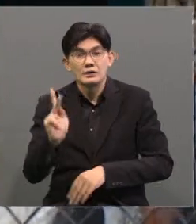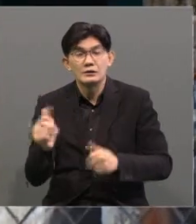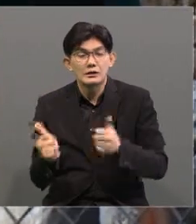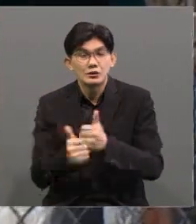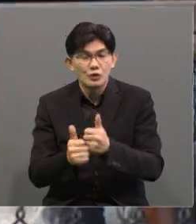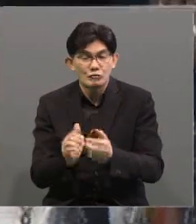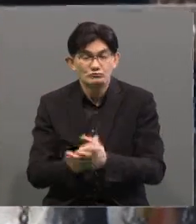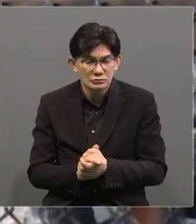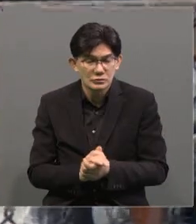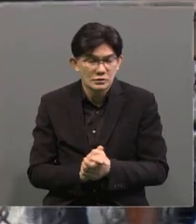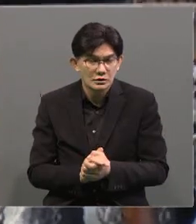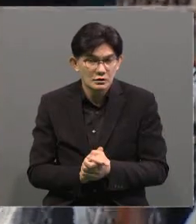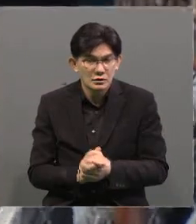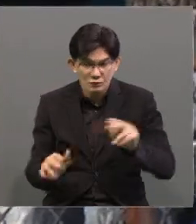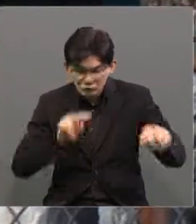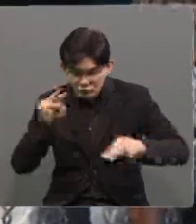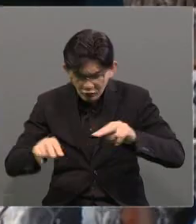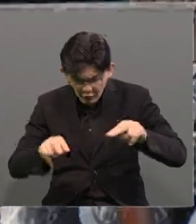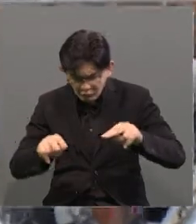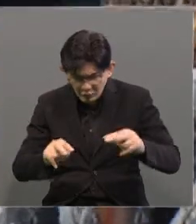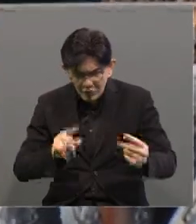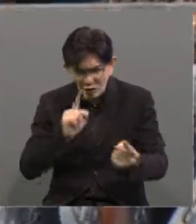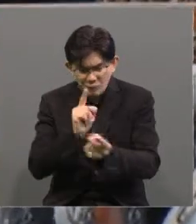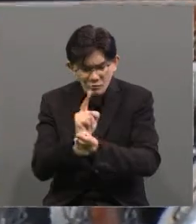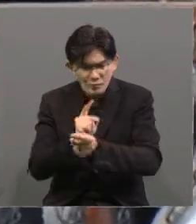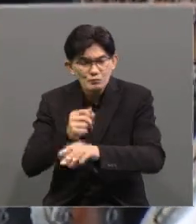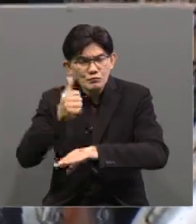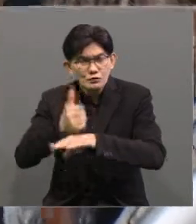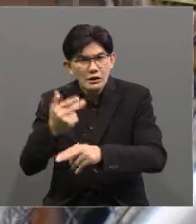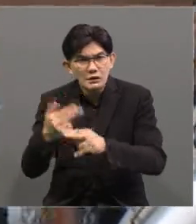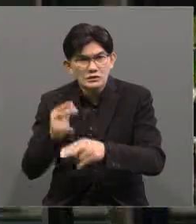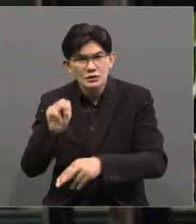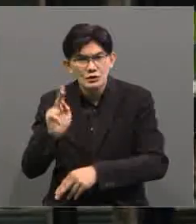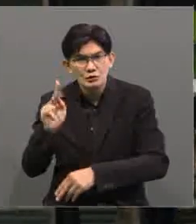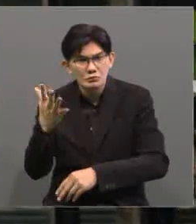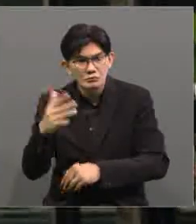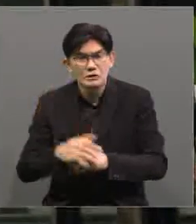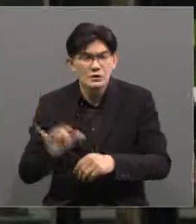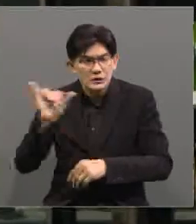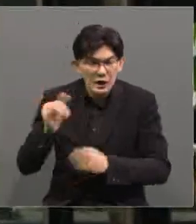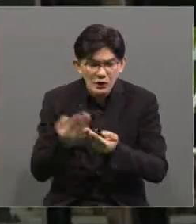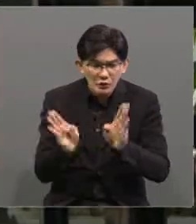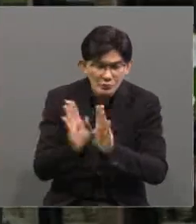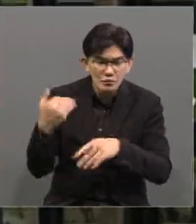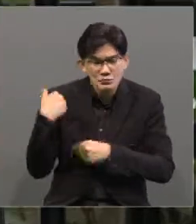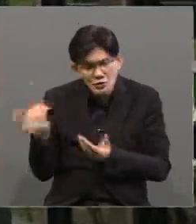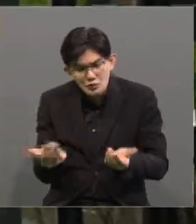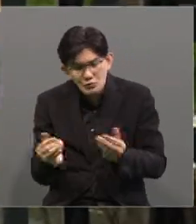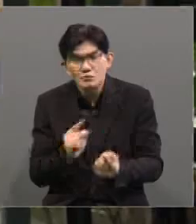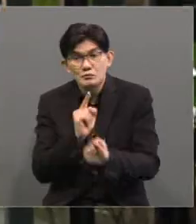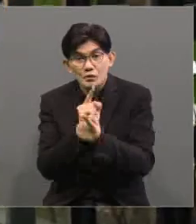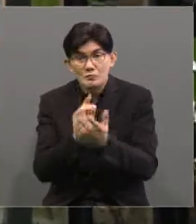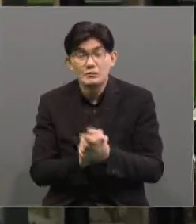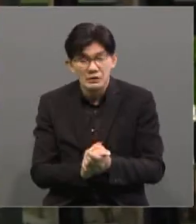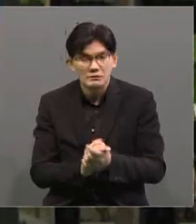การปราบปรามก็บอกว่าจากการตรวจค้นไม่พบตัวกำนันนกนะคะพบเพียงครอบครัวญาติรวมถึงลูกๆ